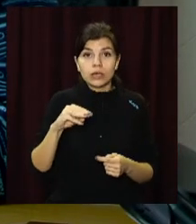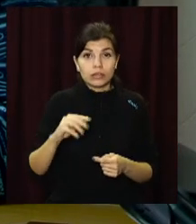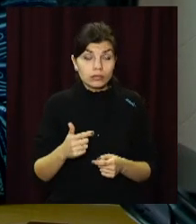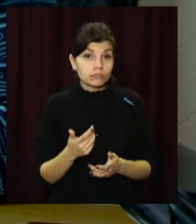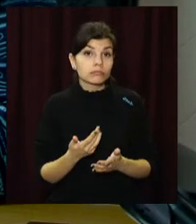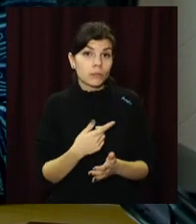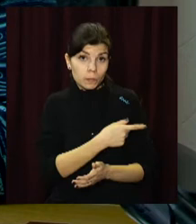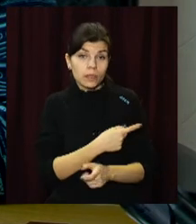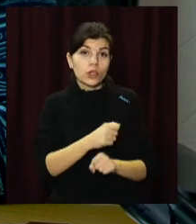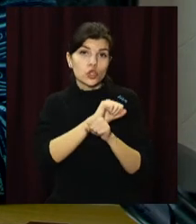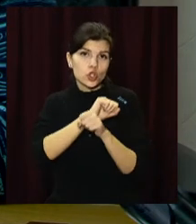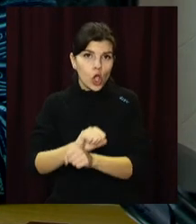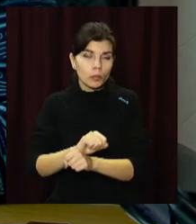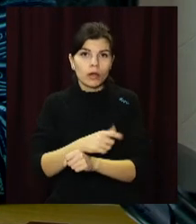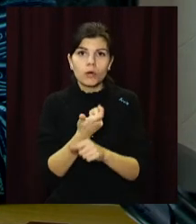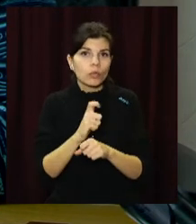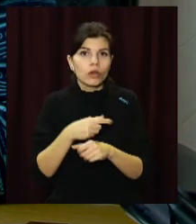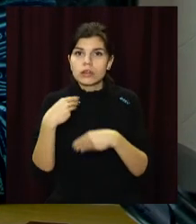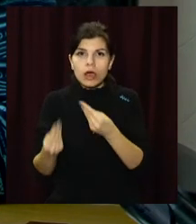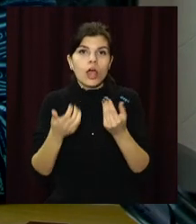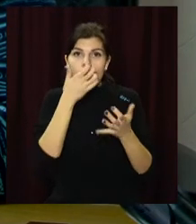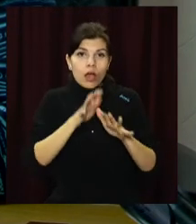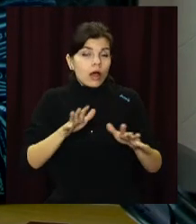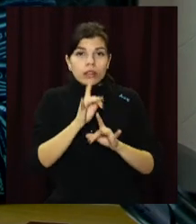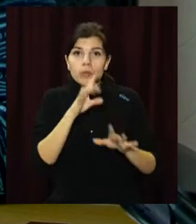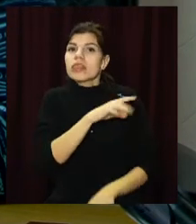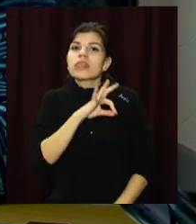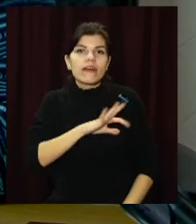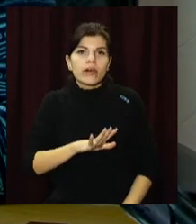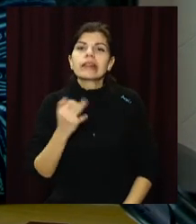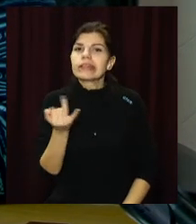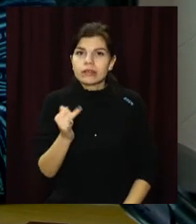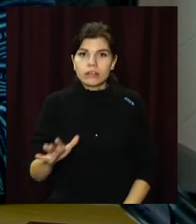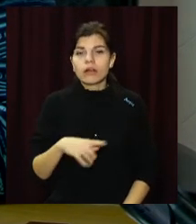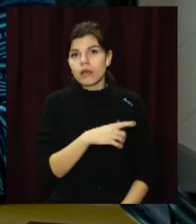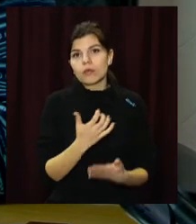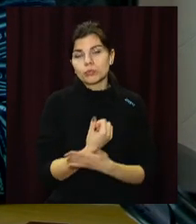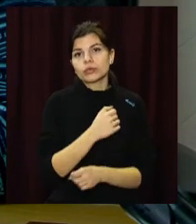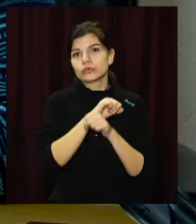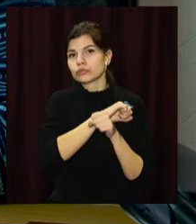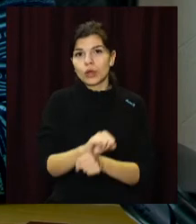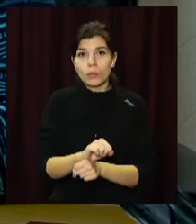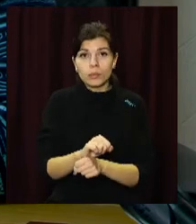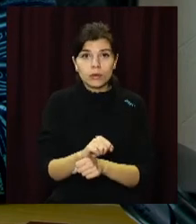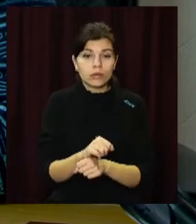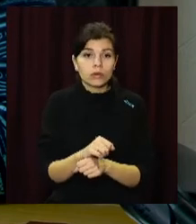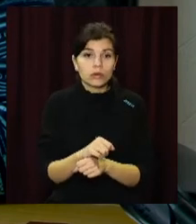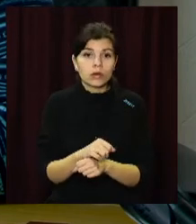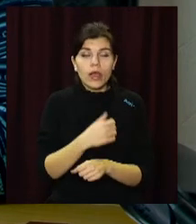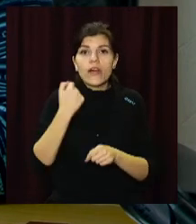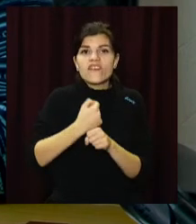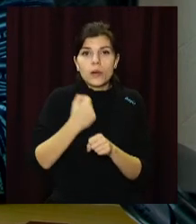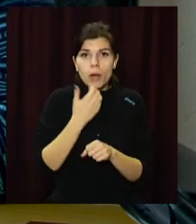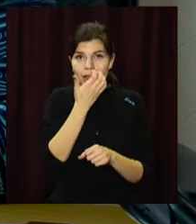вони останавливають теплоснабження, і мені вигідно, не інтересно, вони останавливають теплоснабження, ну, тобто